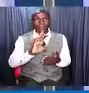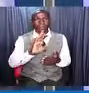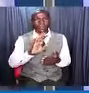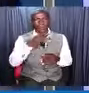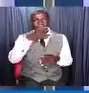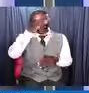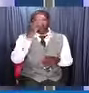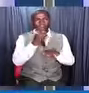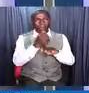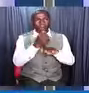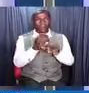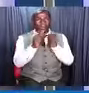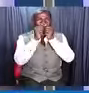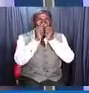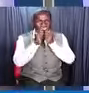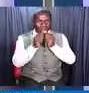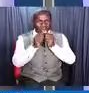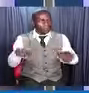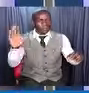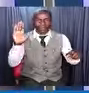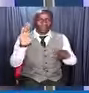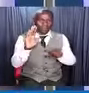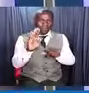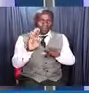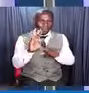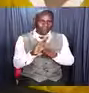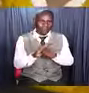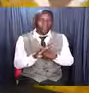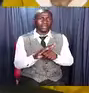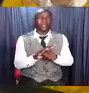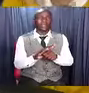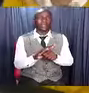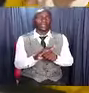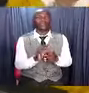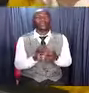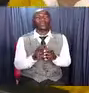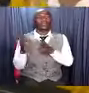wa mwanzilisha wabariki sana, sana, sana. May the God of our founder bless you so much.